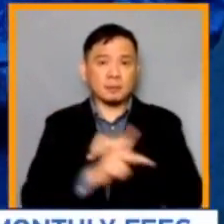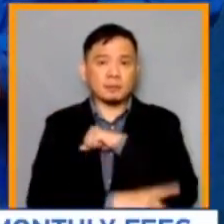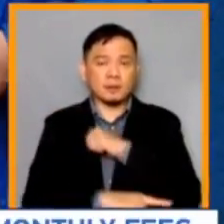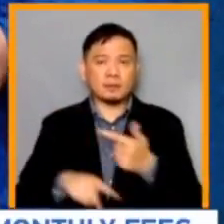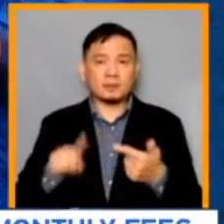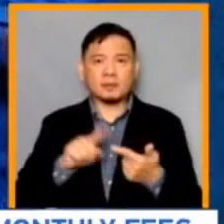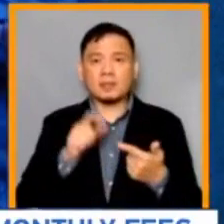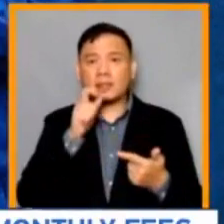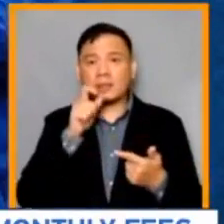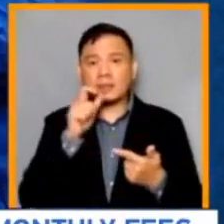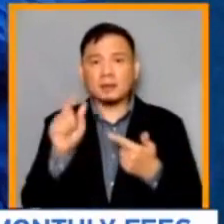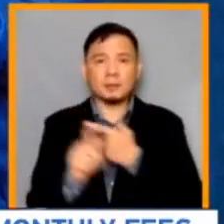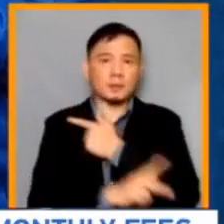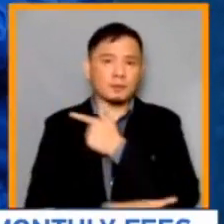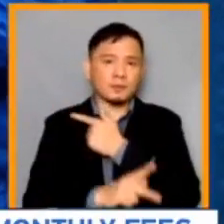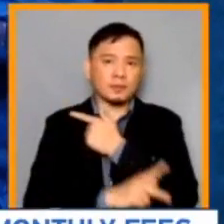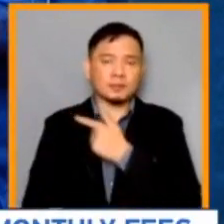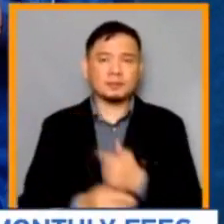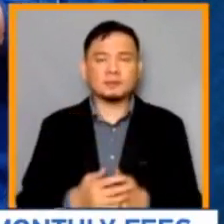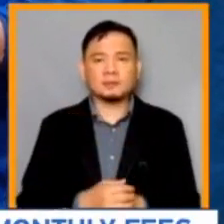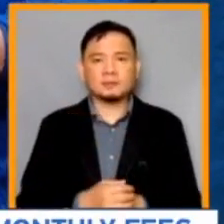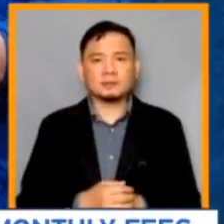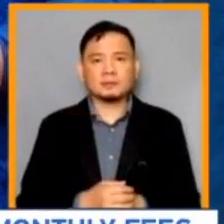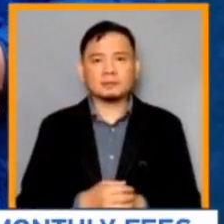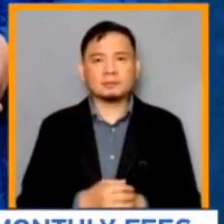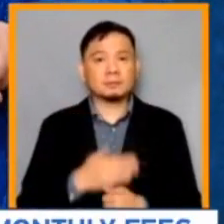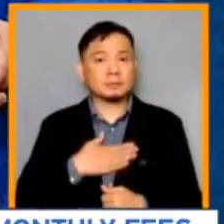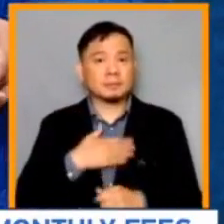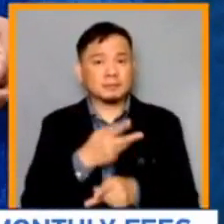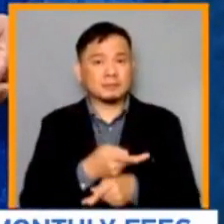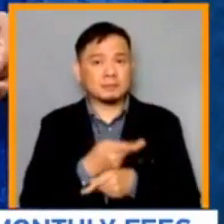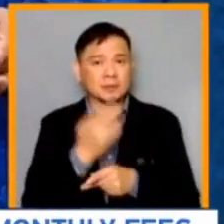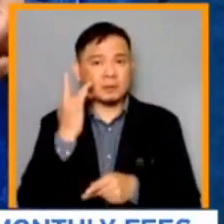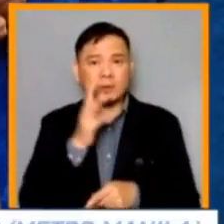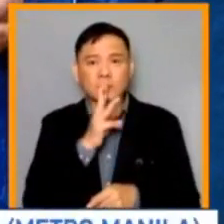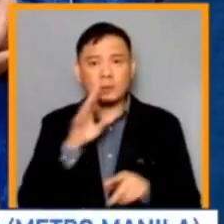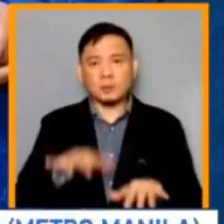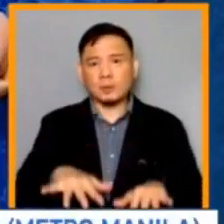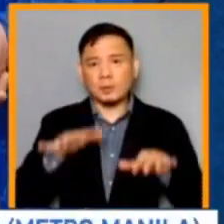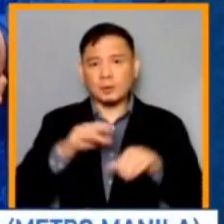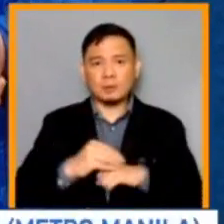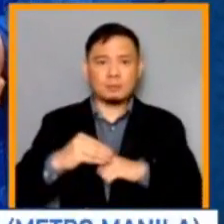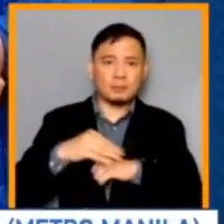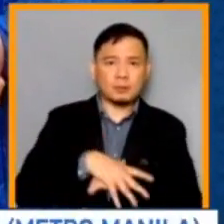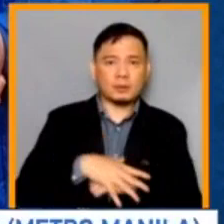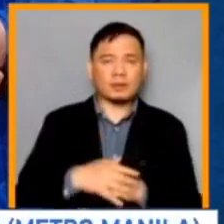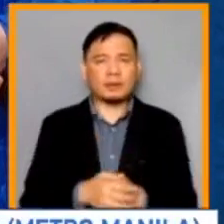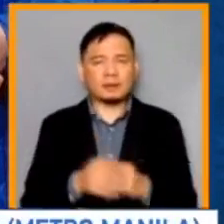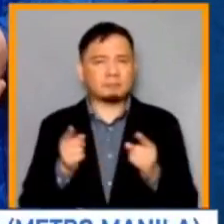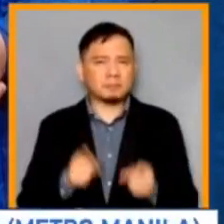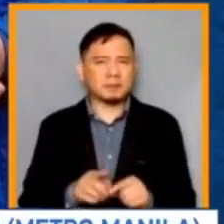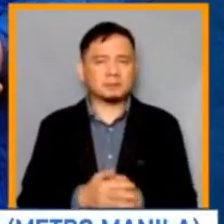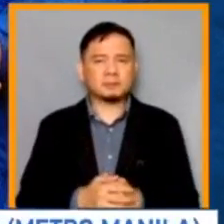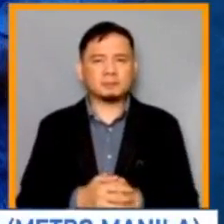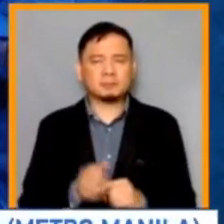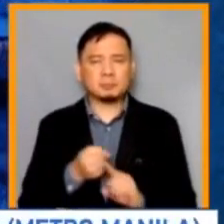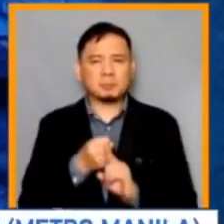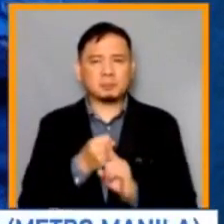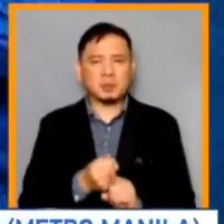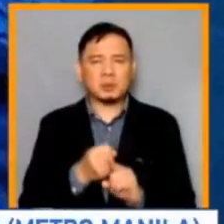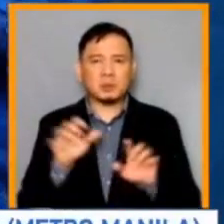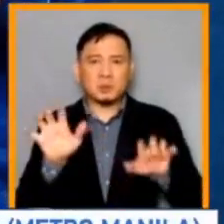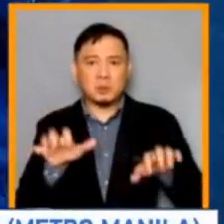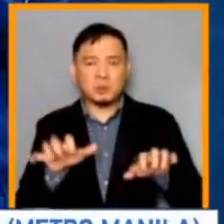province. Pinag-iingat po ang mga residente dahil sa baha at landslide na pwedeng mangyari sa gitna po ng pag-ulan at yan ay dulot pa rin ng bagyong